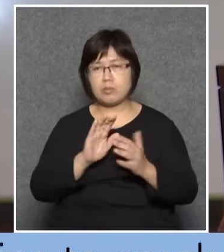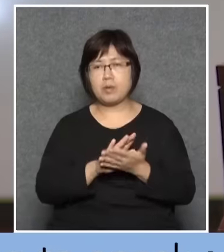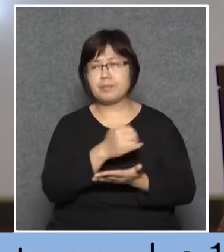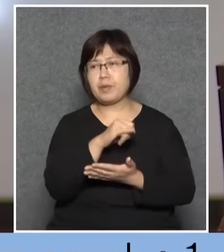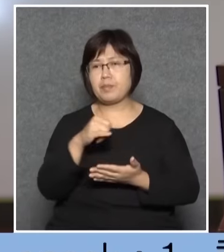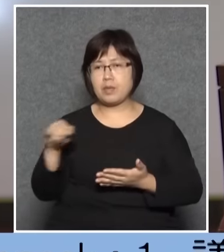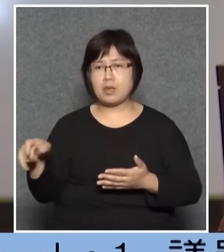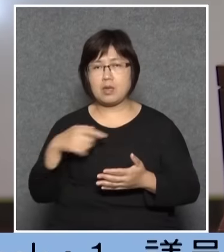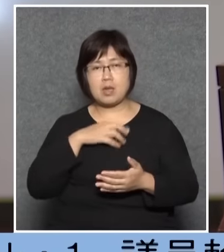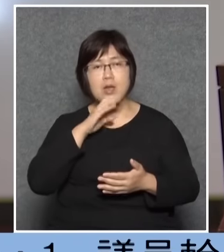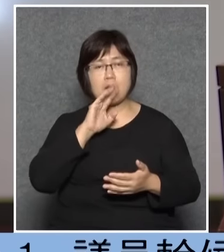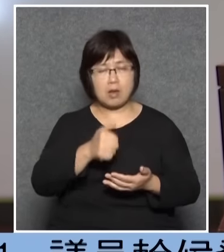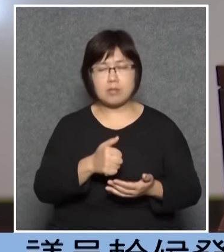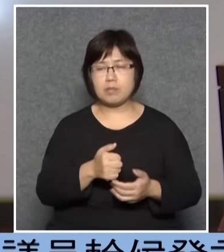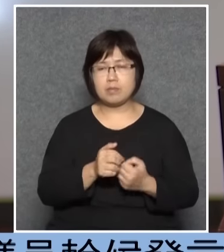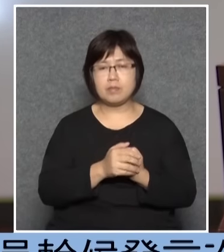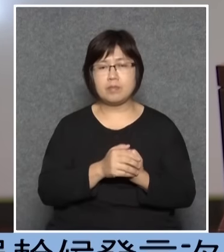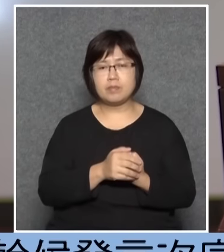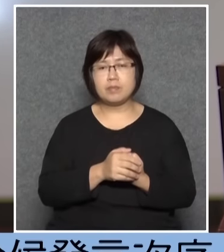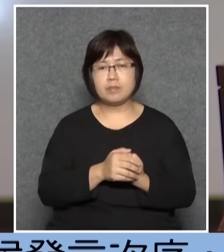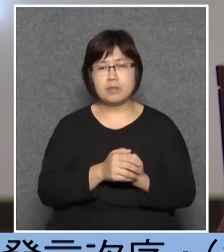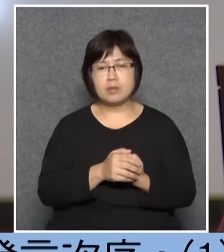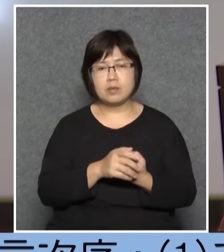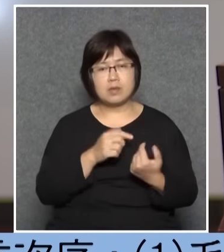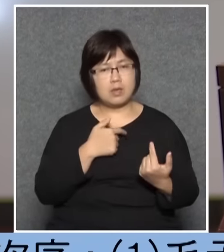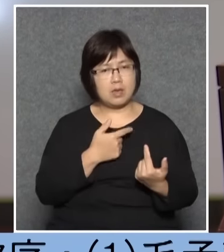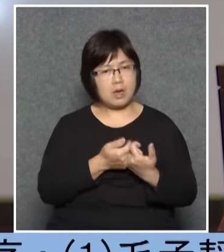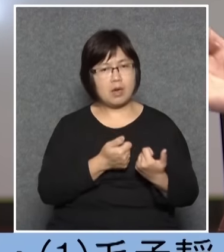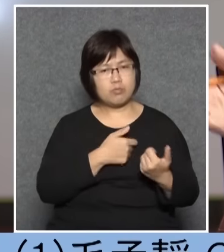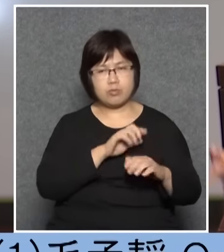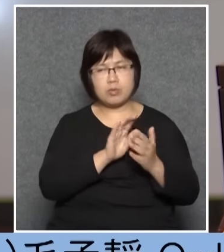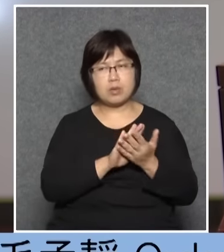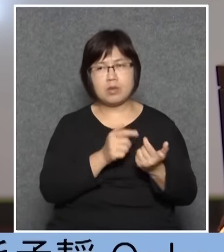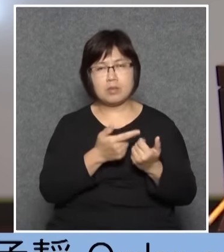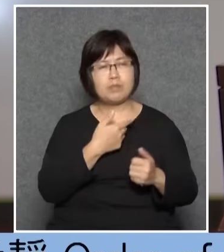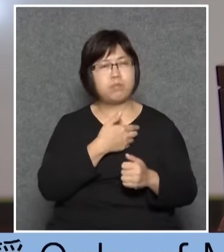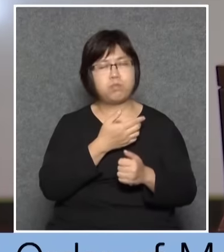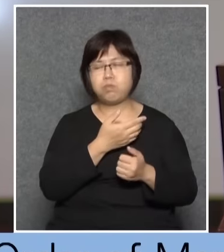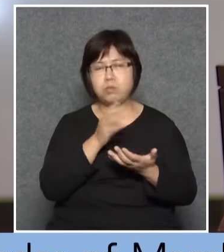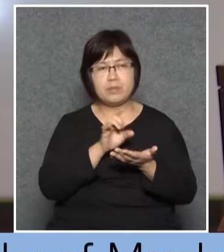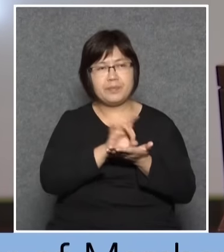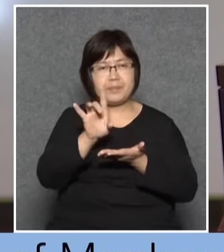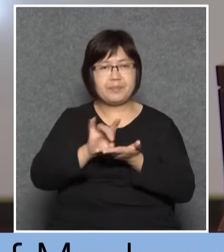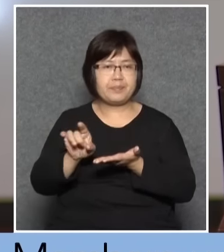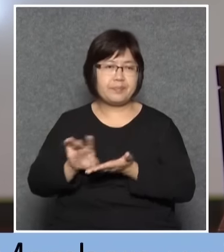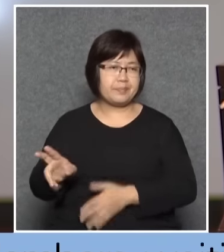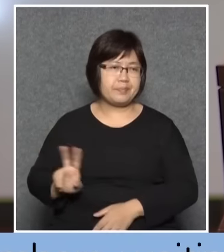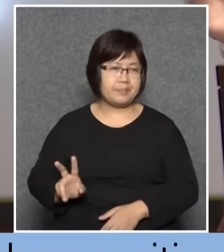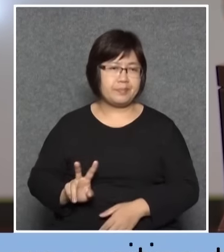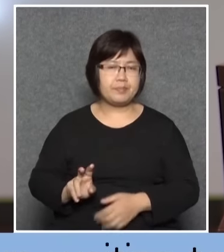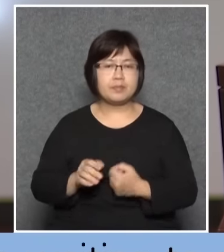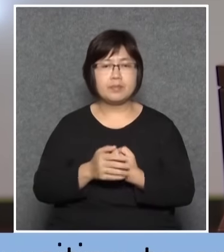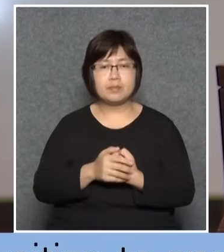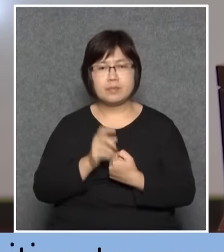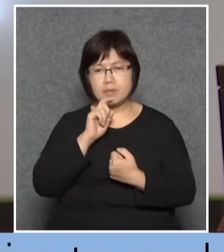怕你係好合理咧，即係適時適地好適切，咁你都係 fail 嘅啦。咁但係有